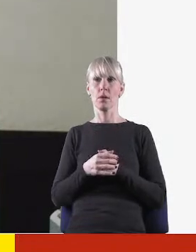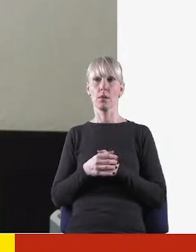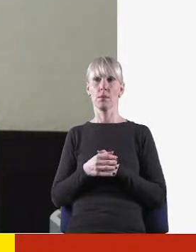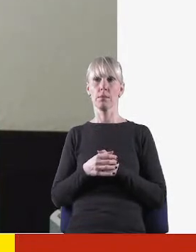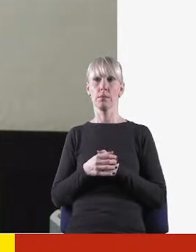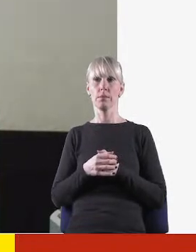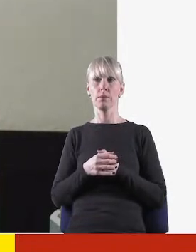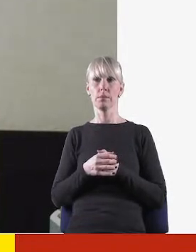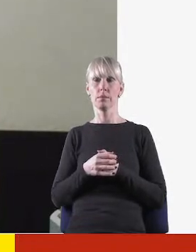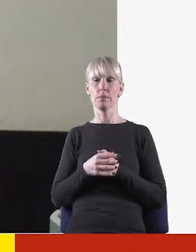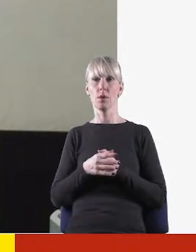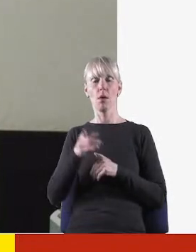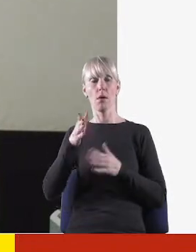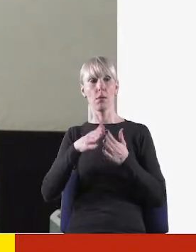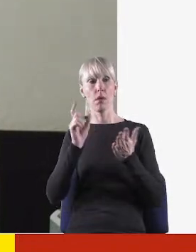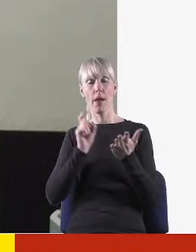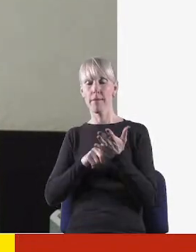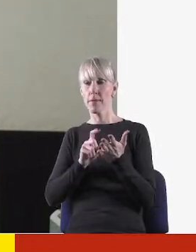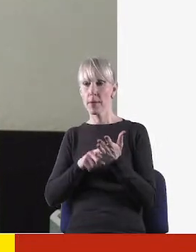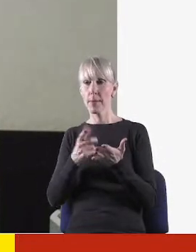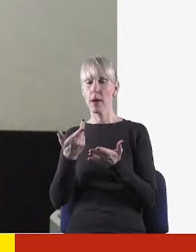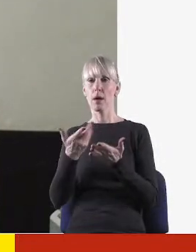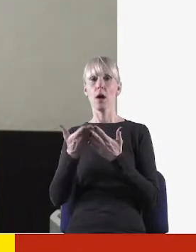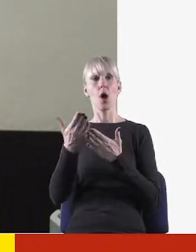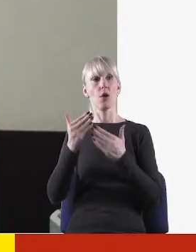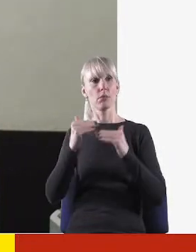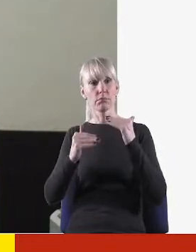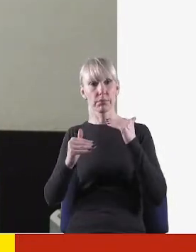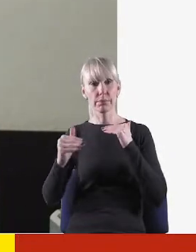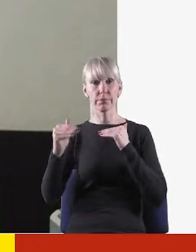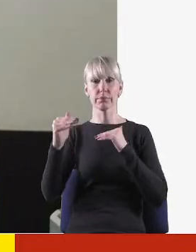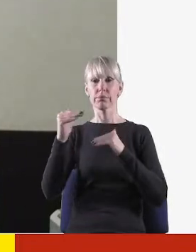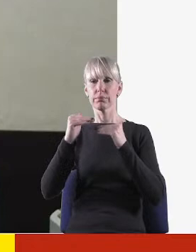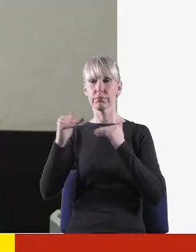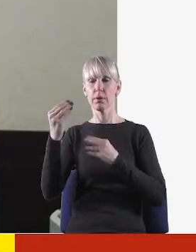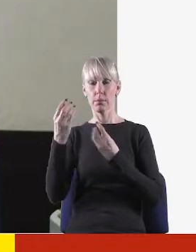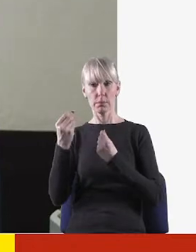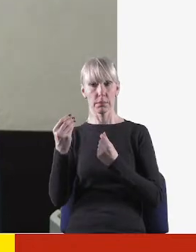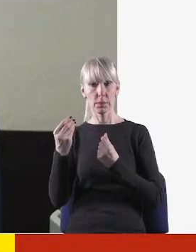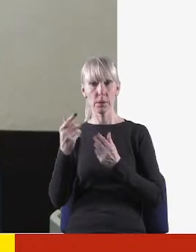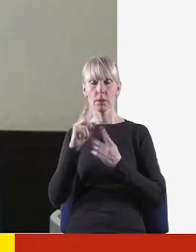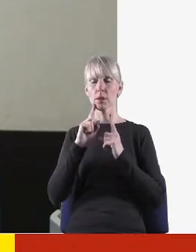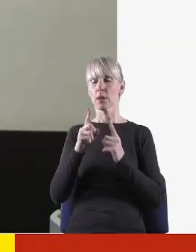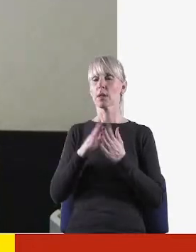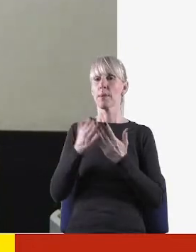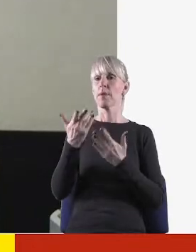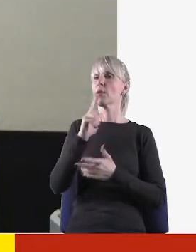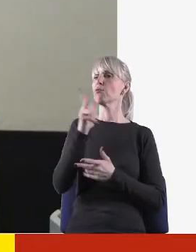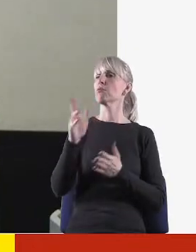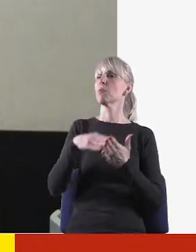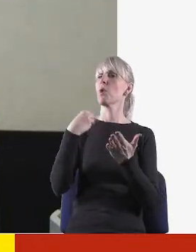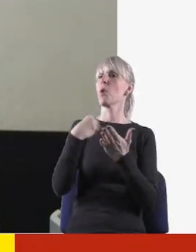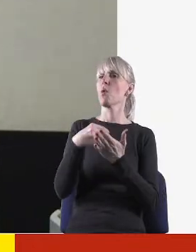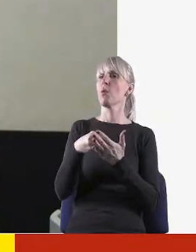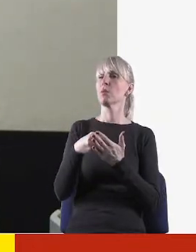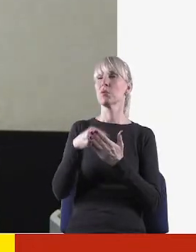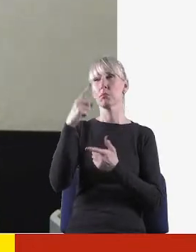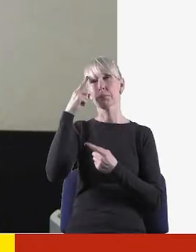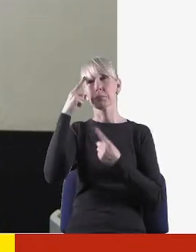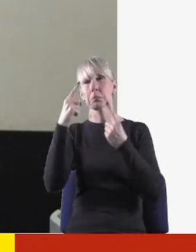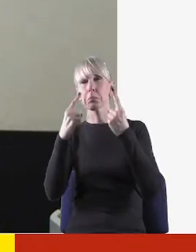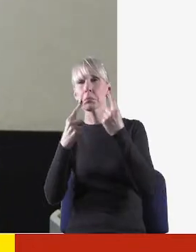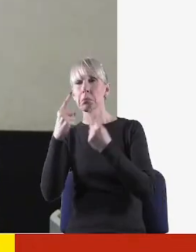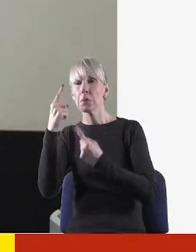specyficznych nakładów, niestety dość wysokich i prawdopodobnie dlatego potencjalni kupcy bardzo mocno rozważają, czy nie